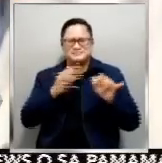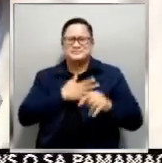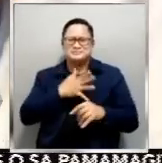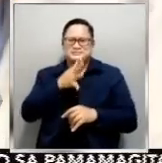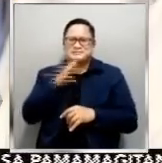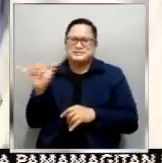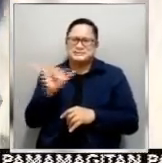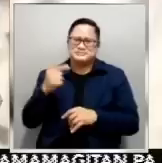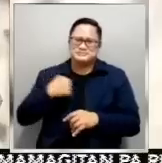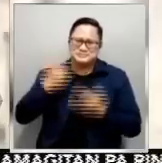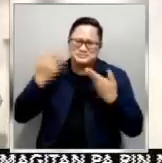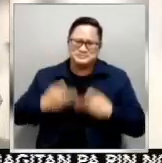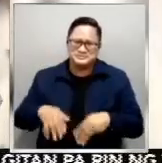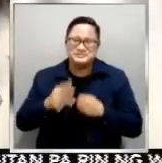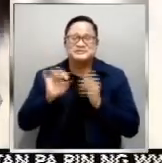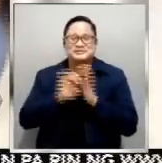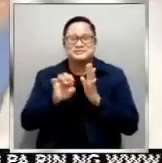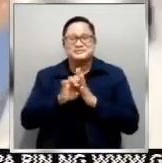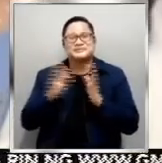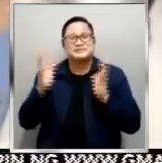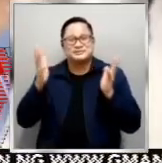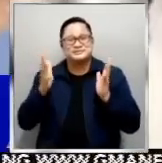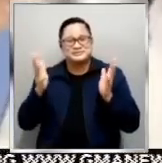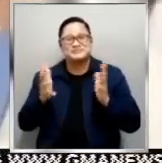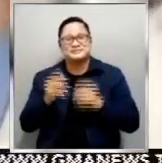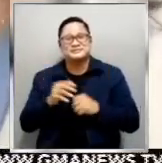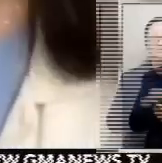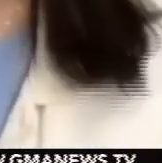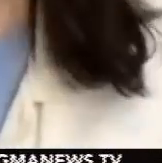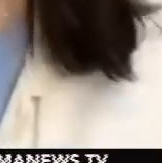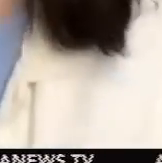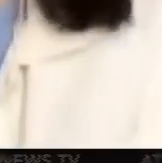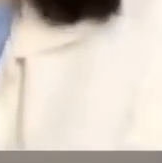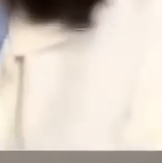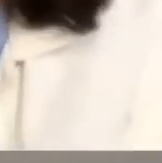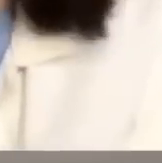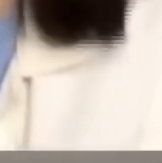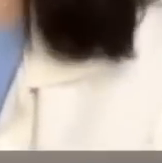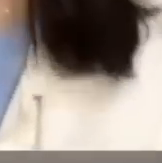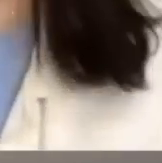conversation. Katatibayan, updated sa showbiz happenings.